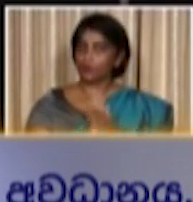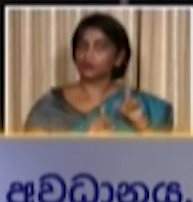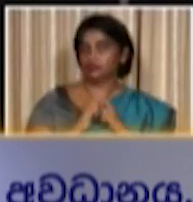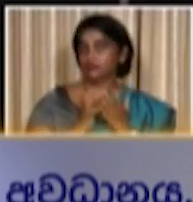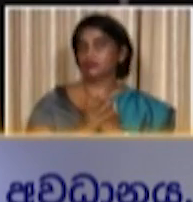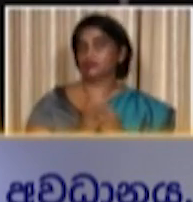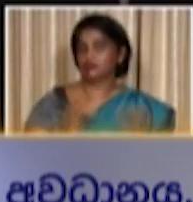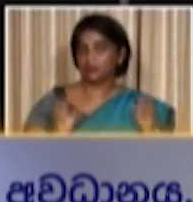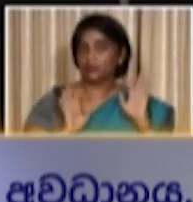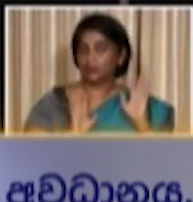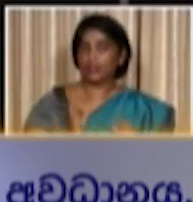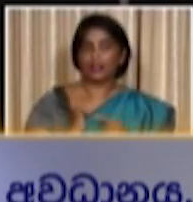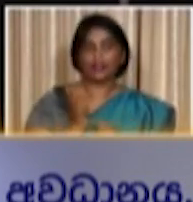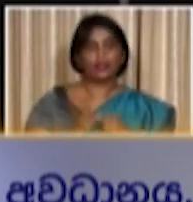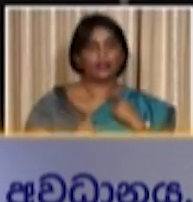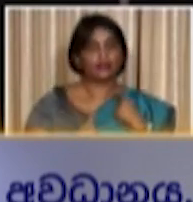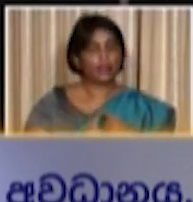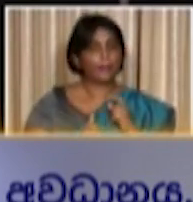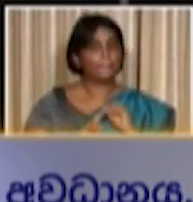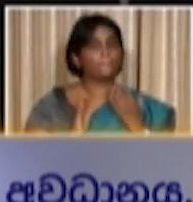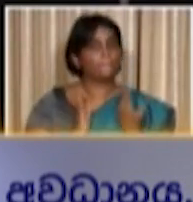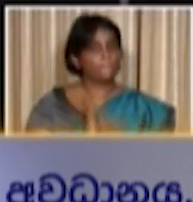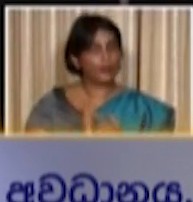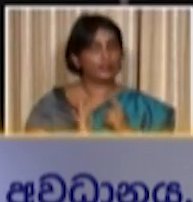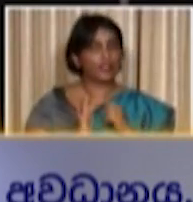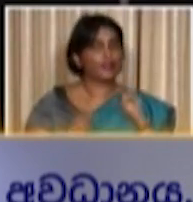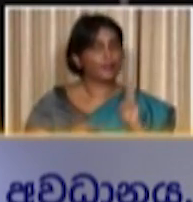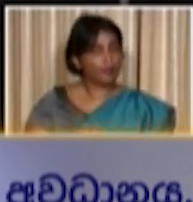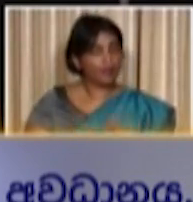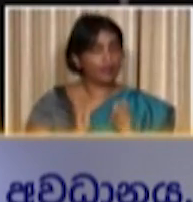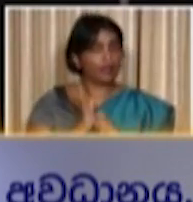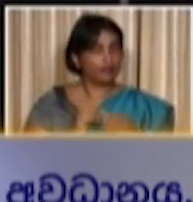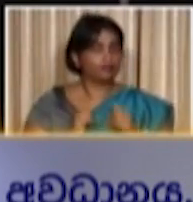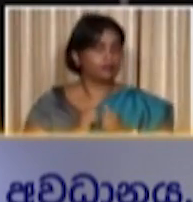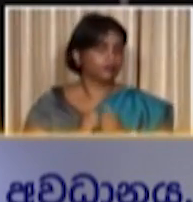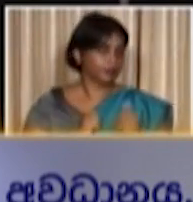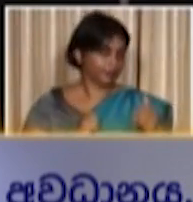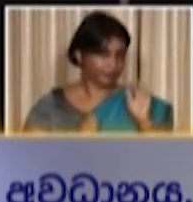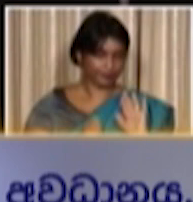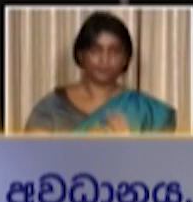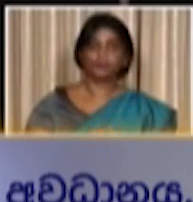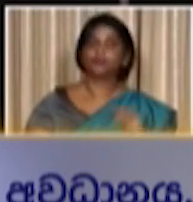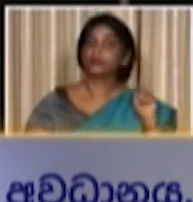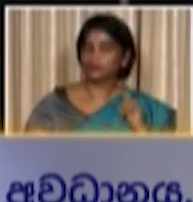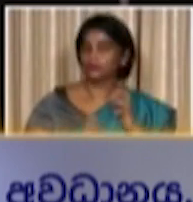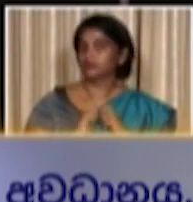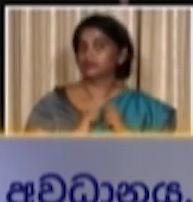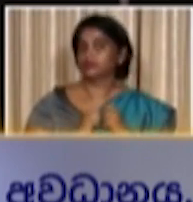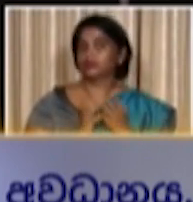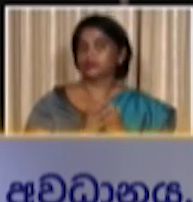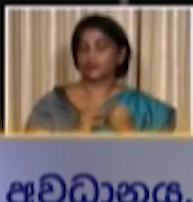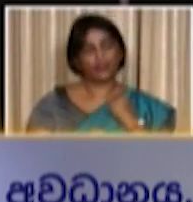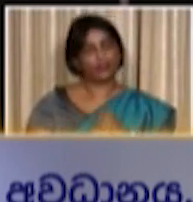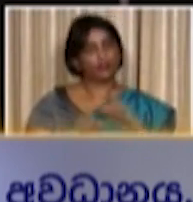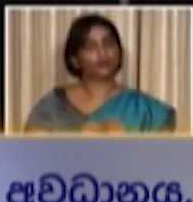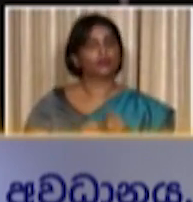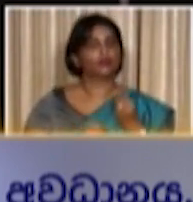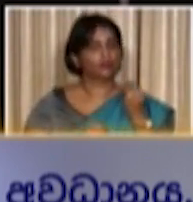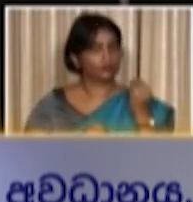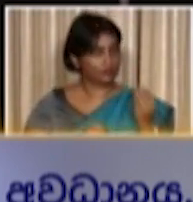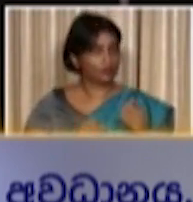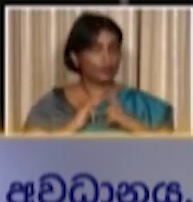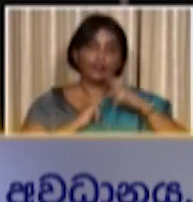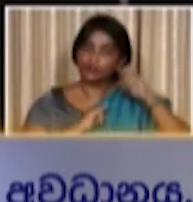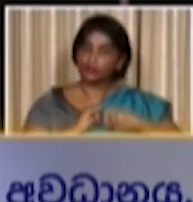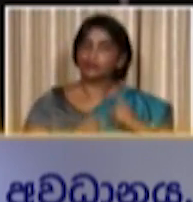දෙකක් පැවැත්තුවා. මේ බදු ප්‍රතිපත්තියත් එක්ක තමයි IMF එකේ ණය පවා ලැබෙන තත්ත්වයට ඇවිල්ලා තින්නේ. ඒකට යම් විසඳුමක් රජයක් හැටියට ලබා දෙවි